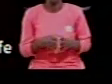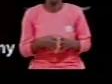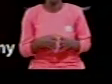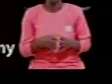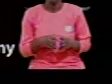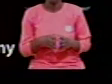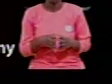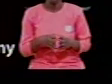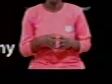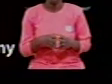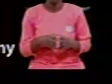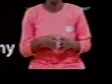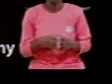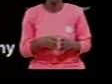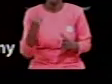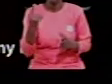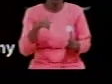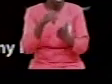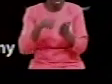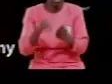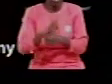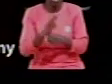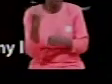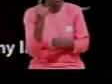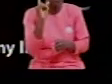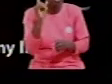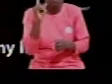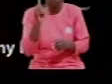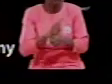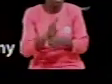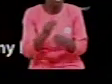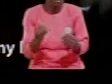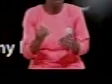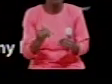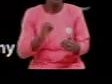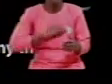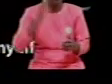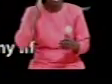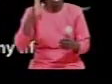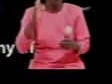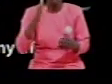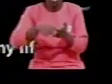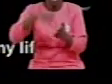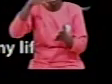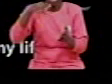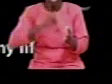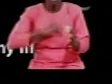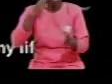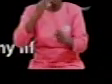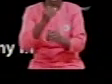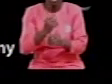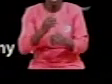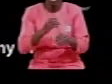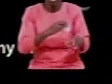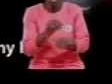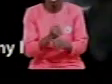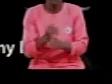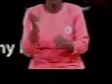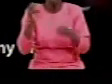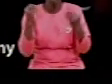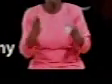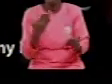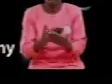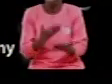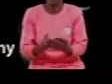العمر بس اتركوني اتمم العقود والصفقه دي سيبنا اكمل العقد ده سيبنا اكمل العقد ده